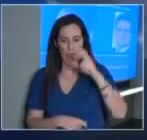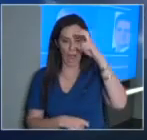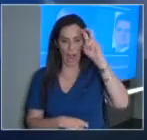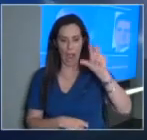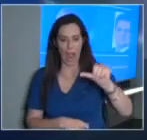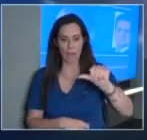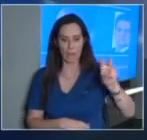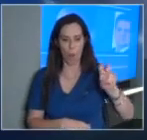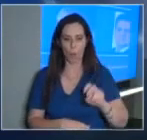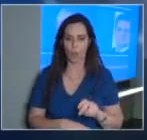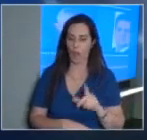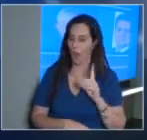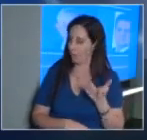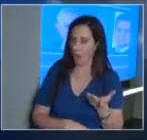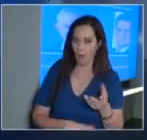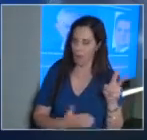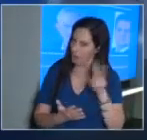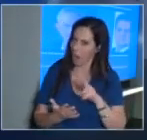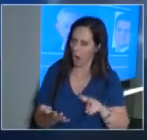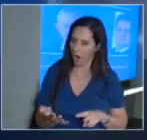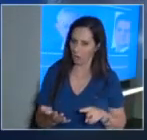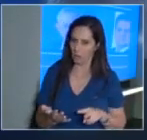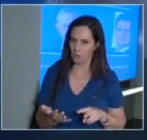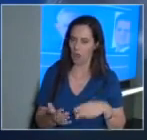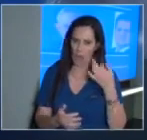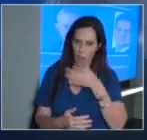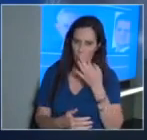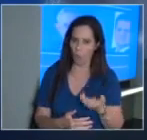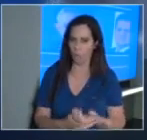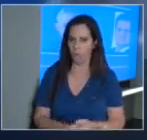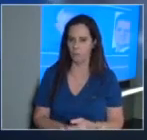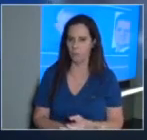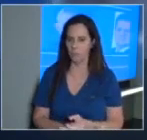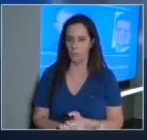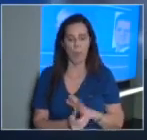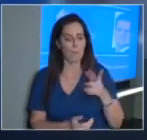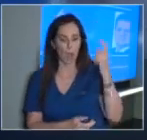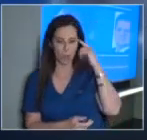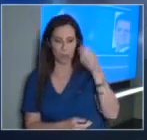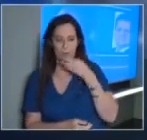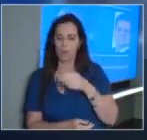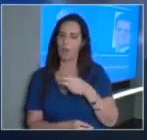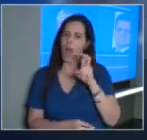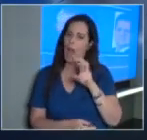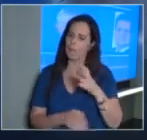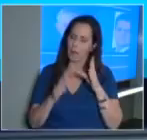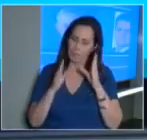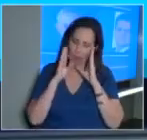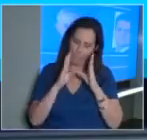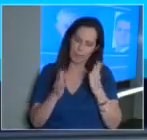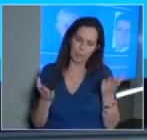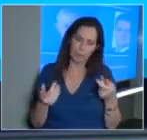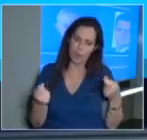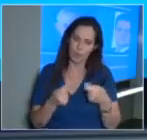בהפגנה? אמת שלא ראיתי אותו, אבל קראתי על עיקרי הנאום. מה חשבת? איימן מאמין בדרך הזאת,